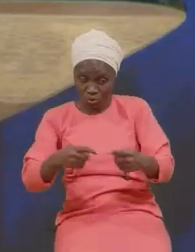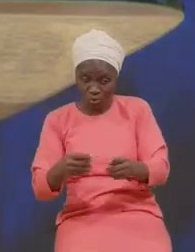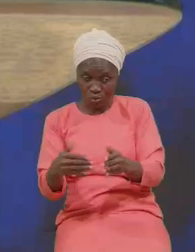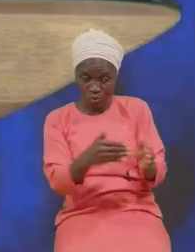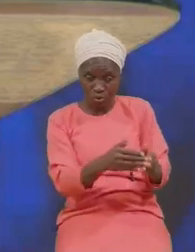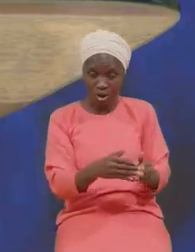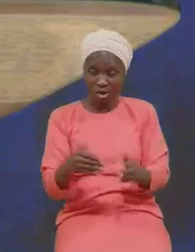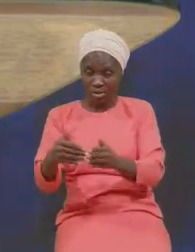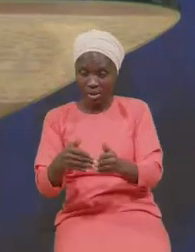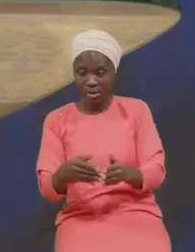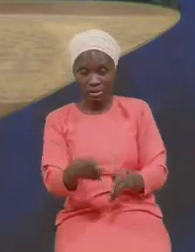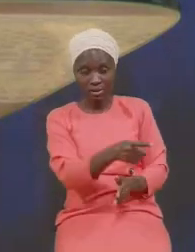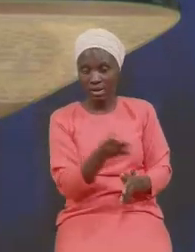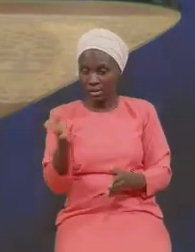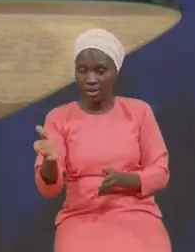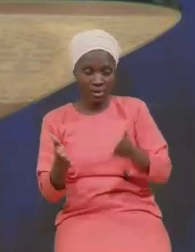partout